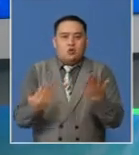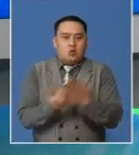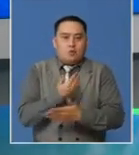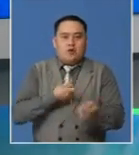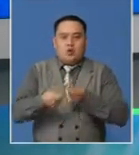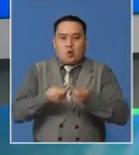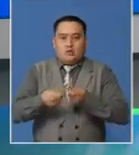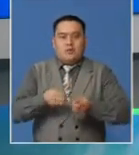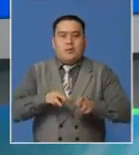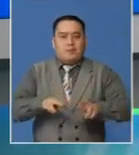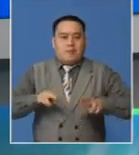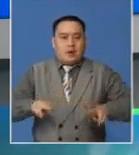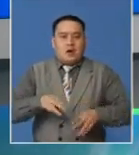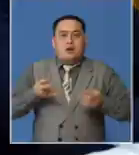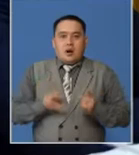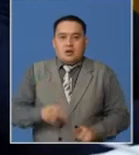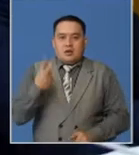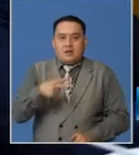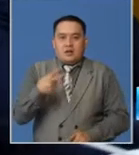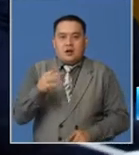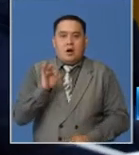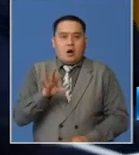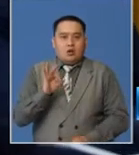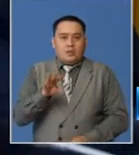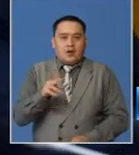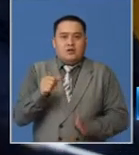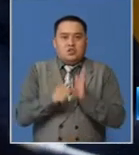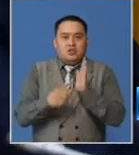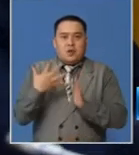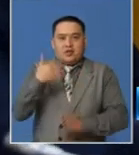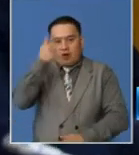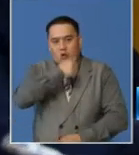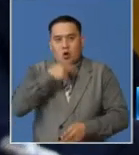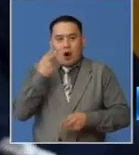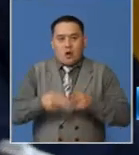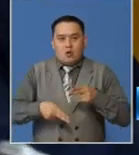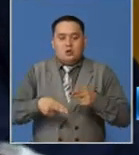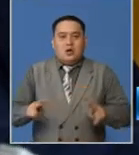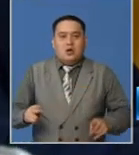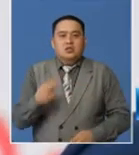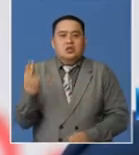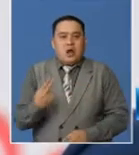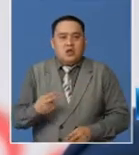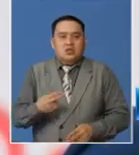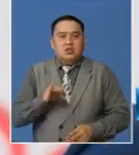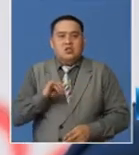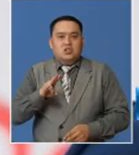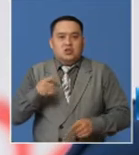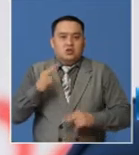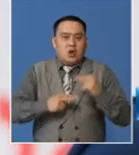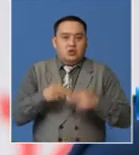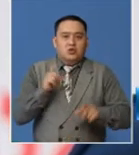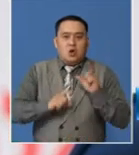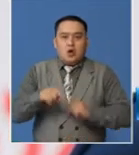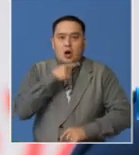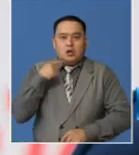главы правительства. Аскар Мамин родился 23 октября 1965 года. Окончил Целиноградский инженерно-строительный институт